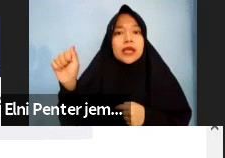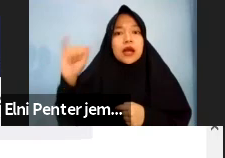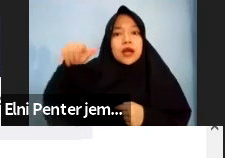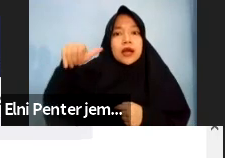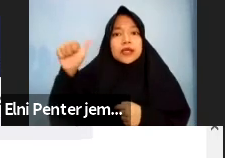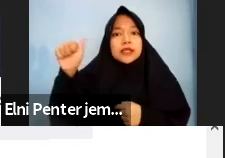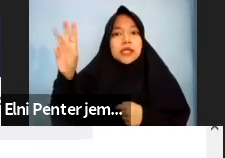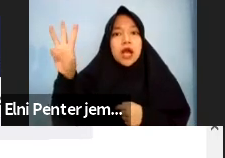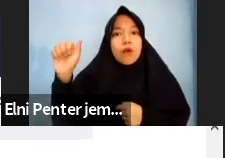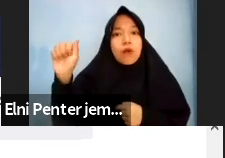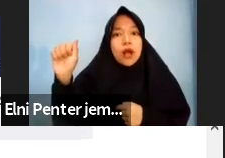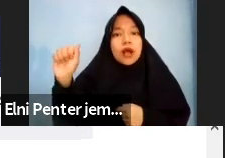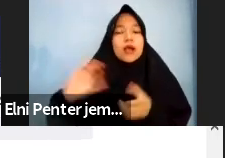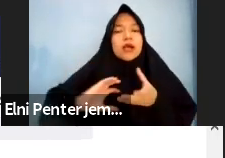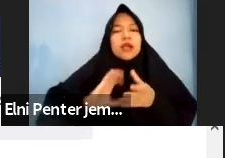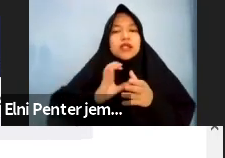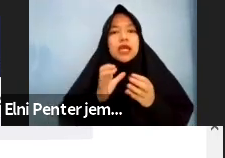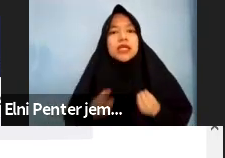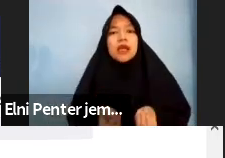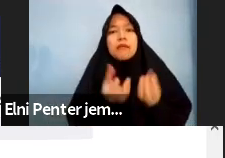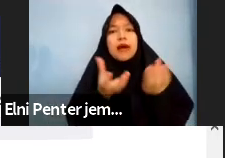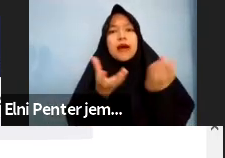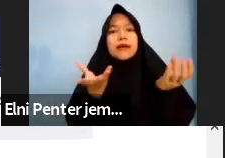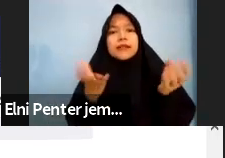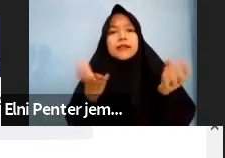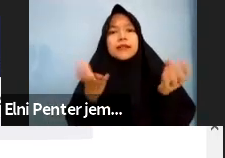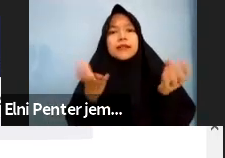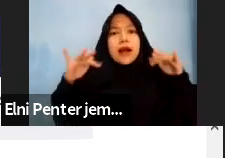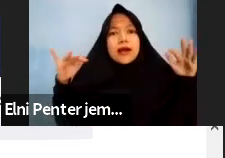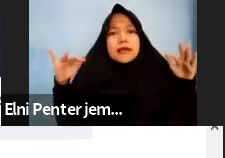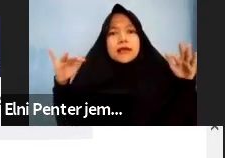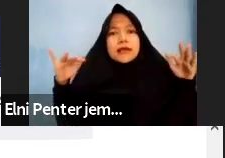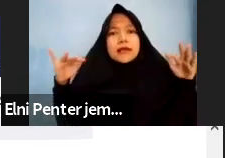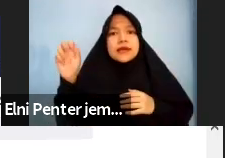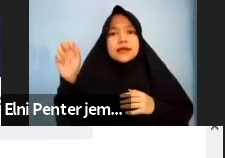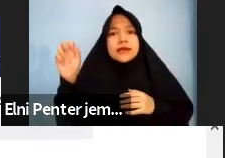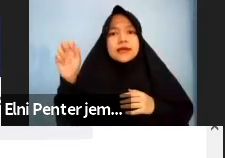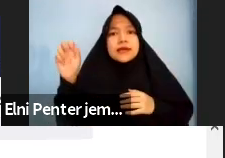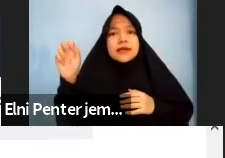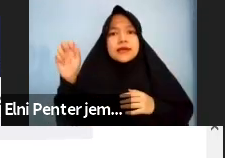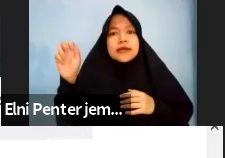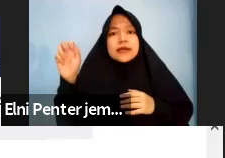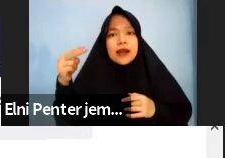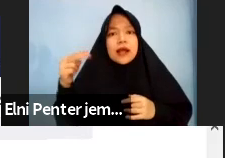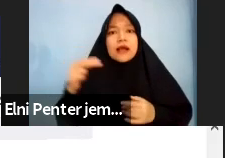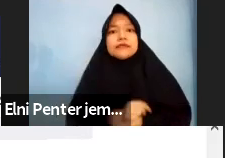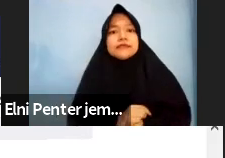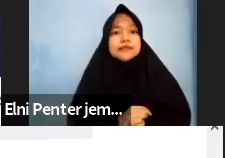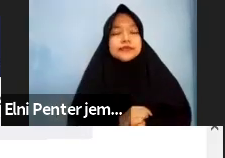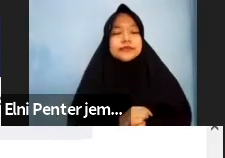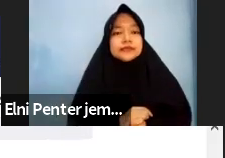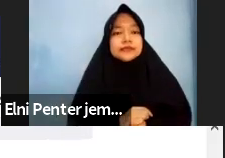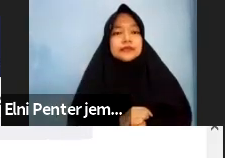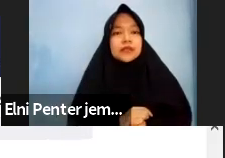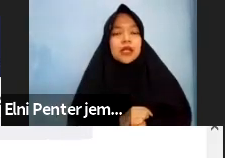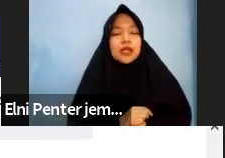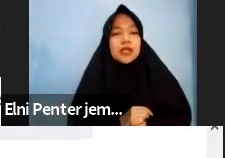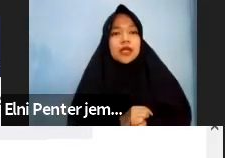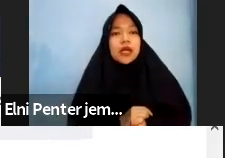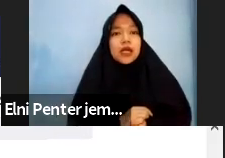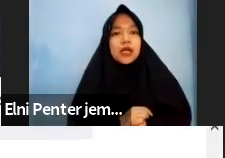juga menyesuaikan jadi kita terbawa kedalam suasana Jawa kental ya Ini kalau misalkan nanti